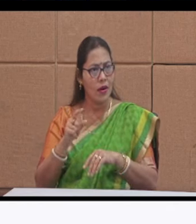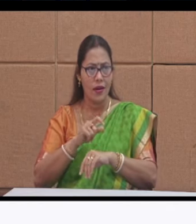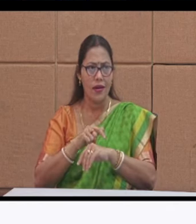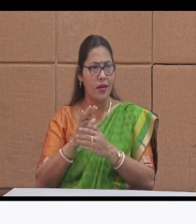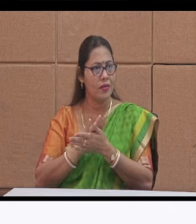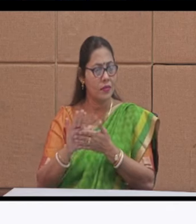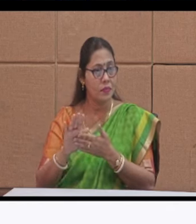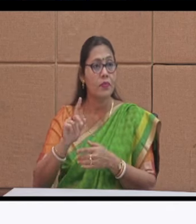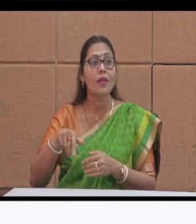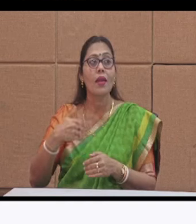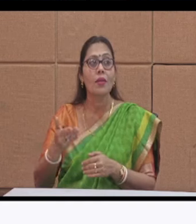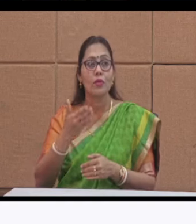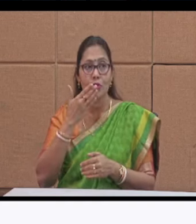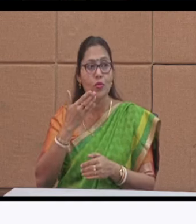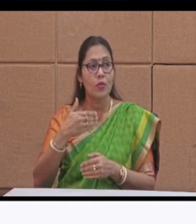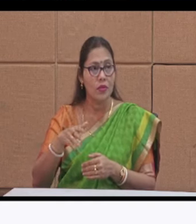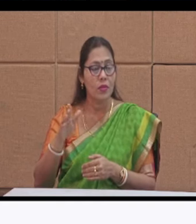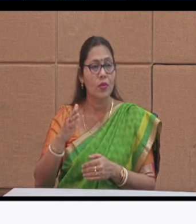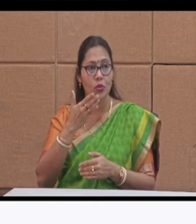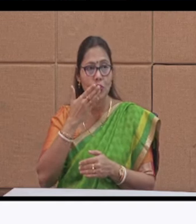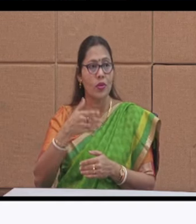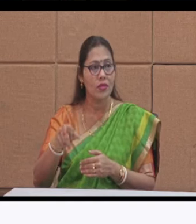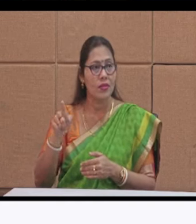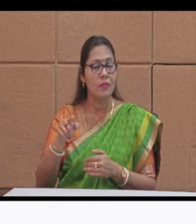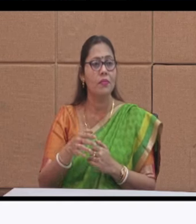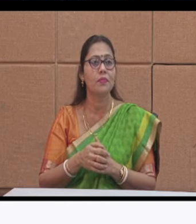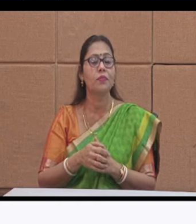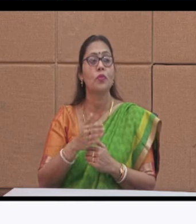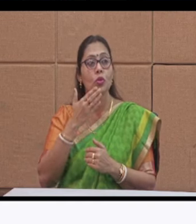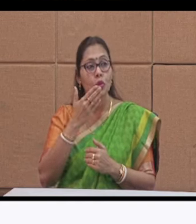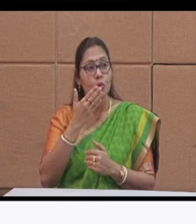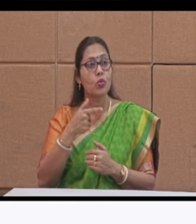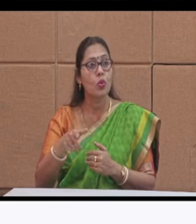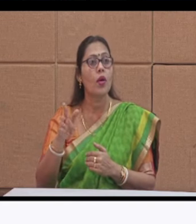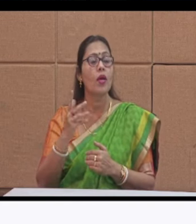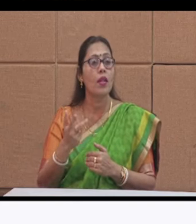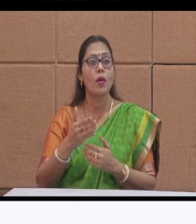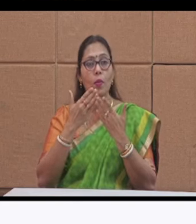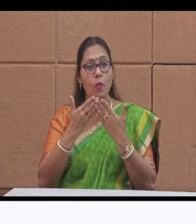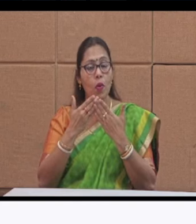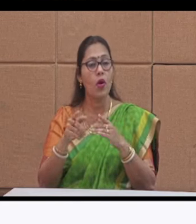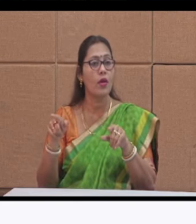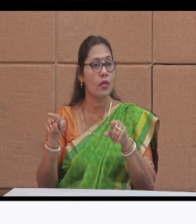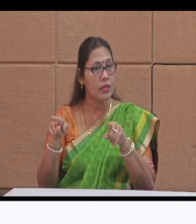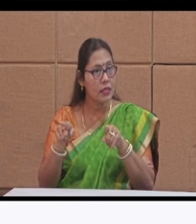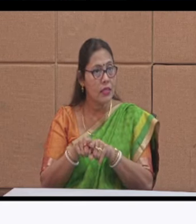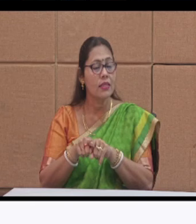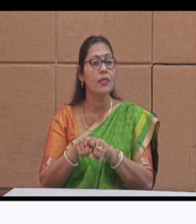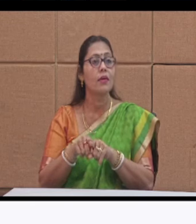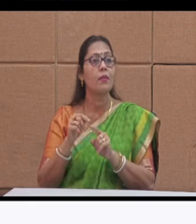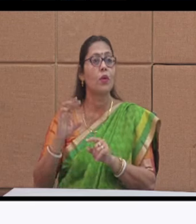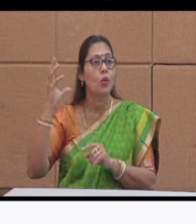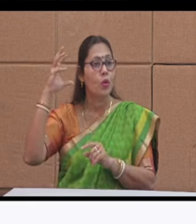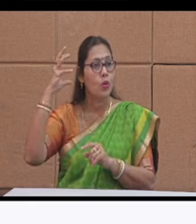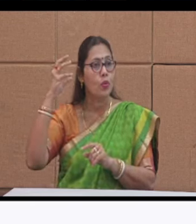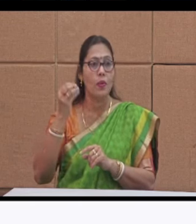কিছুক্ষণ এবার কোথায় যাবে বিদ্যালয়ে বিদ্যালয়ে পড়াশোনার সঙ্গে সঙ্গে